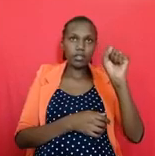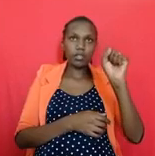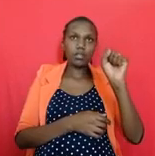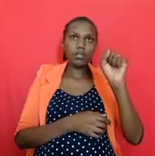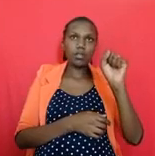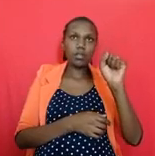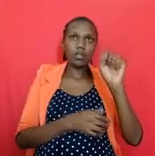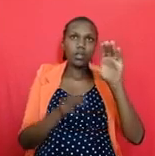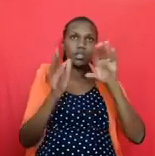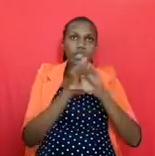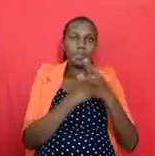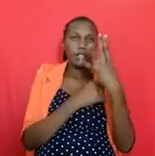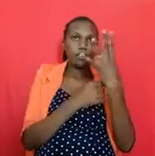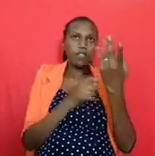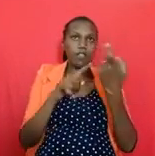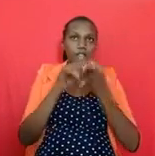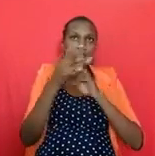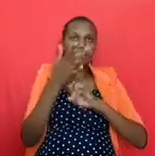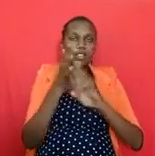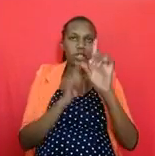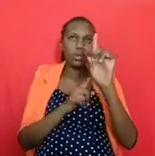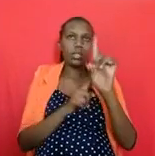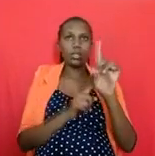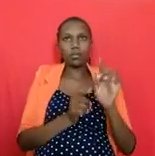thine waka muhali ka mbere